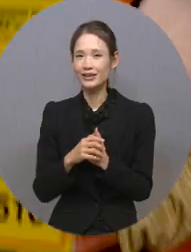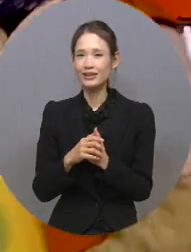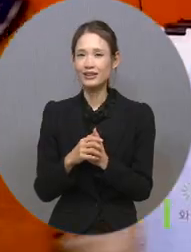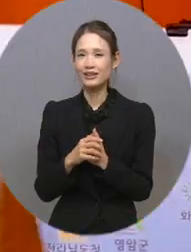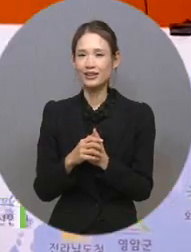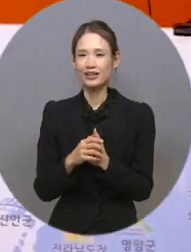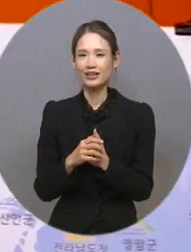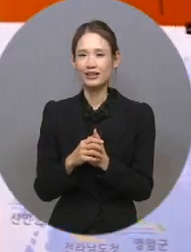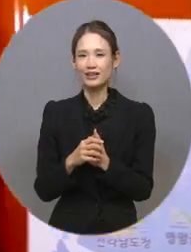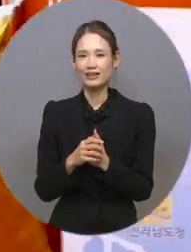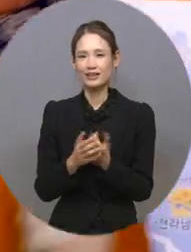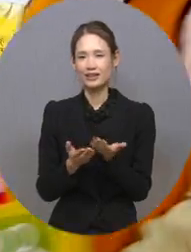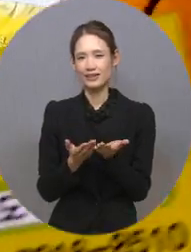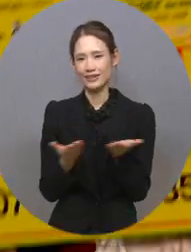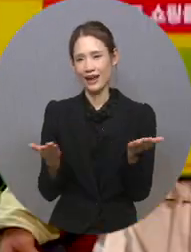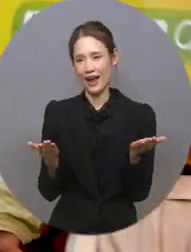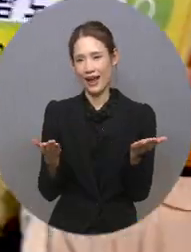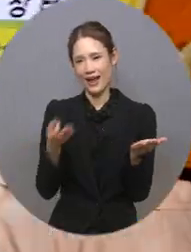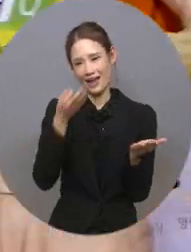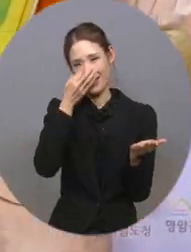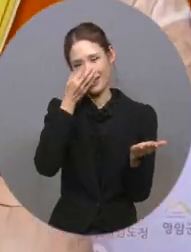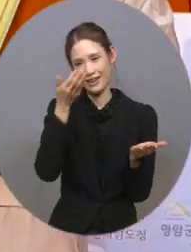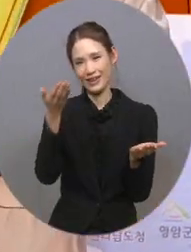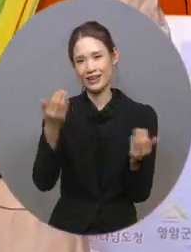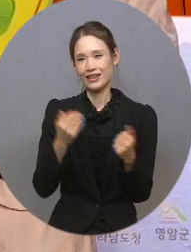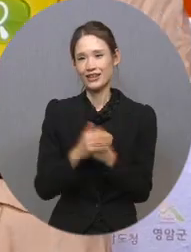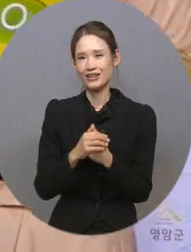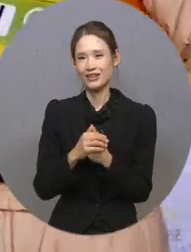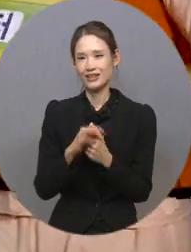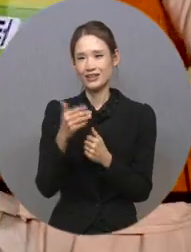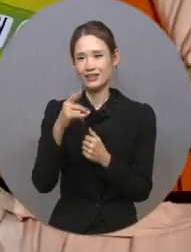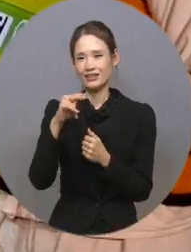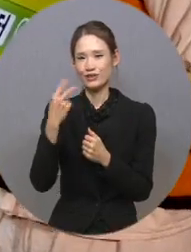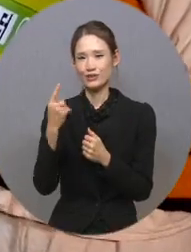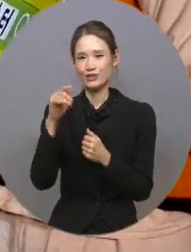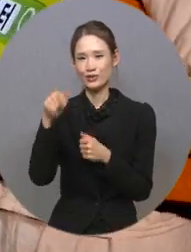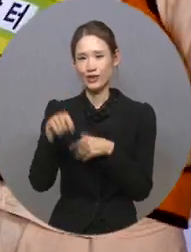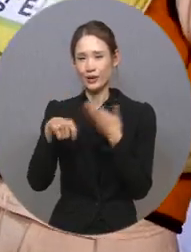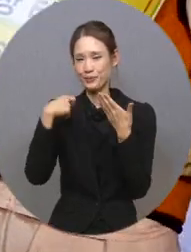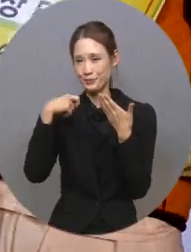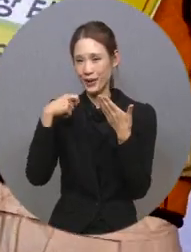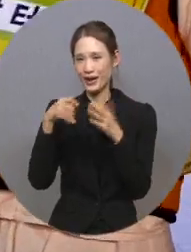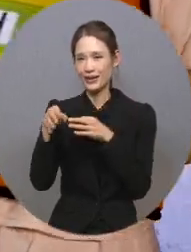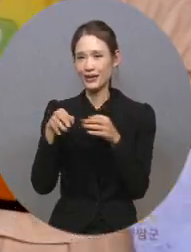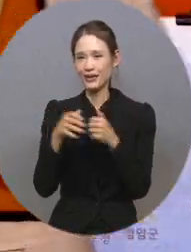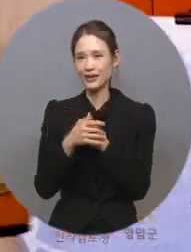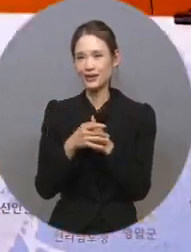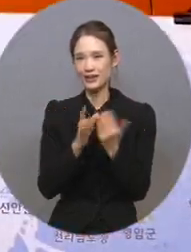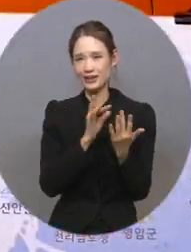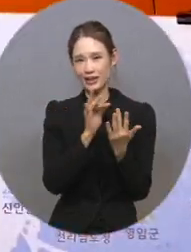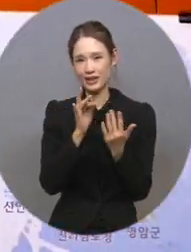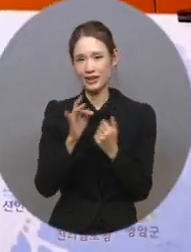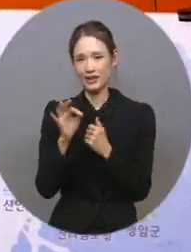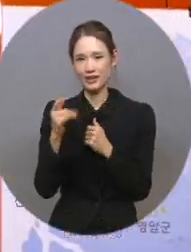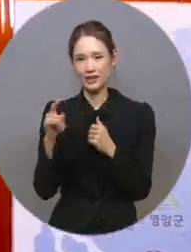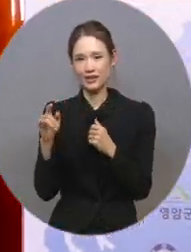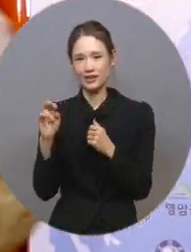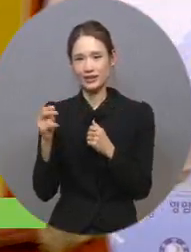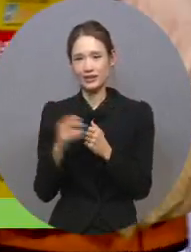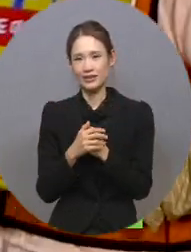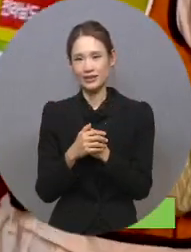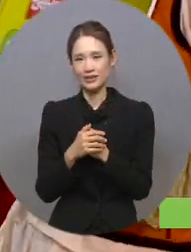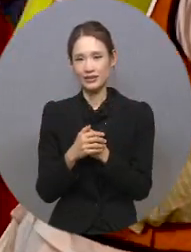아니고요. 여기죠. 남도 밥상에서 찍어서 영암에 아주 그냥